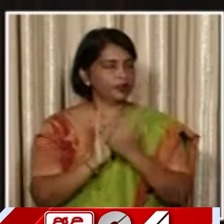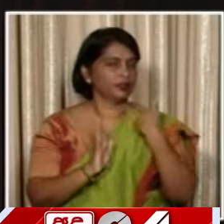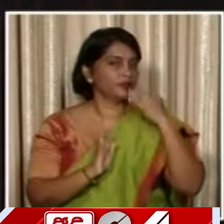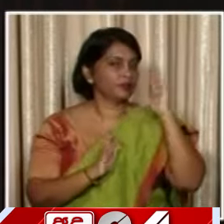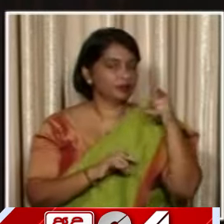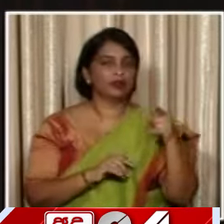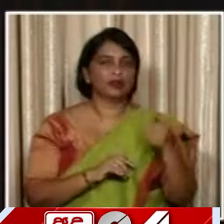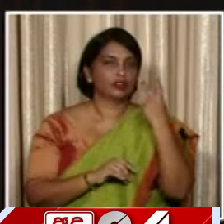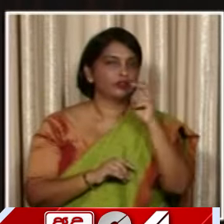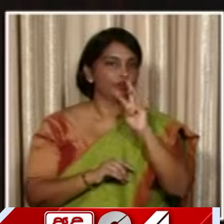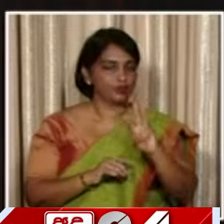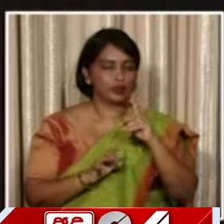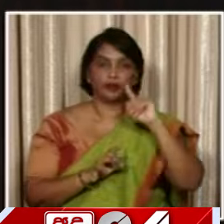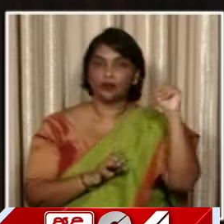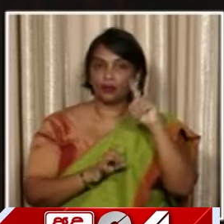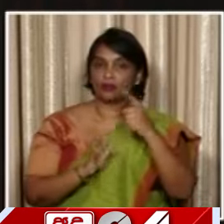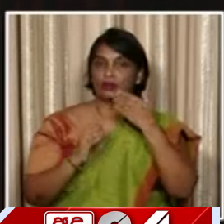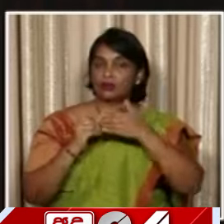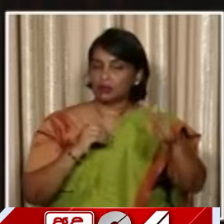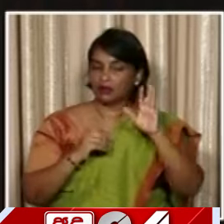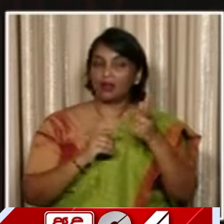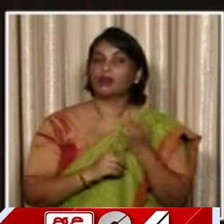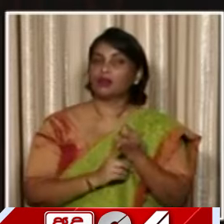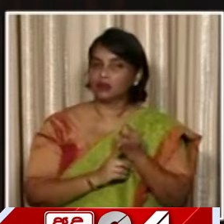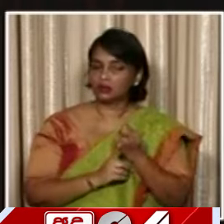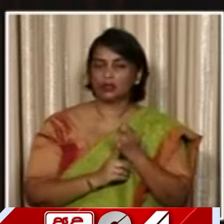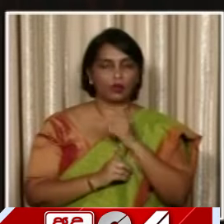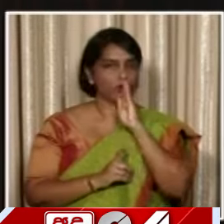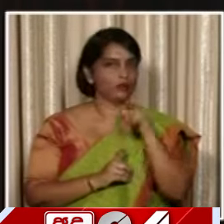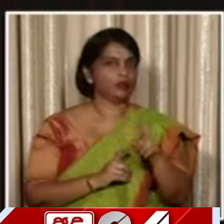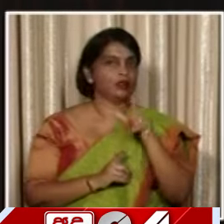විශේෂයෙන්ම 2023 පළමු කාර්තුවේදී ආර්ථිකය